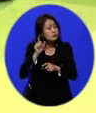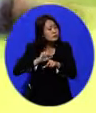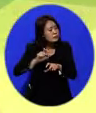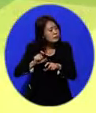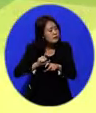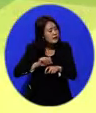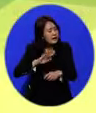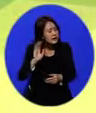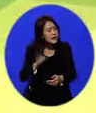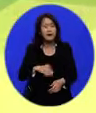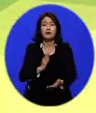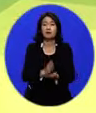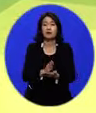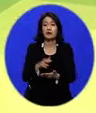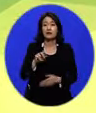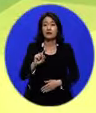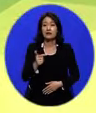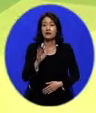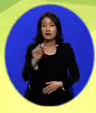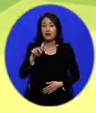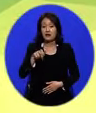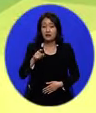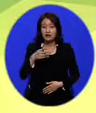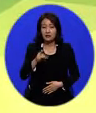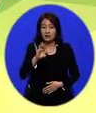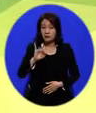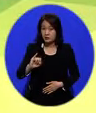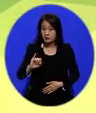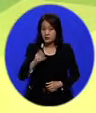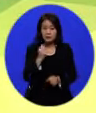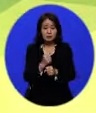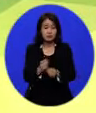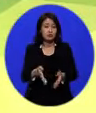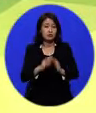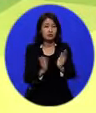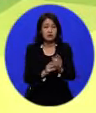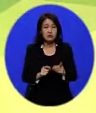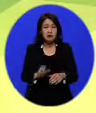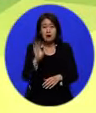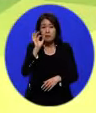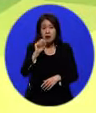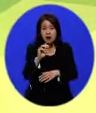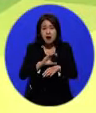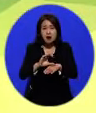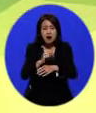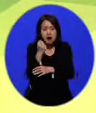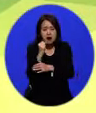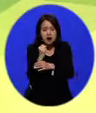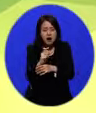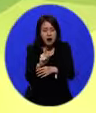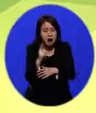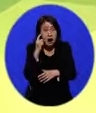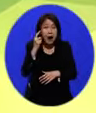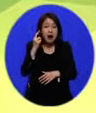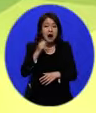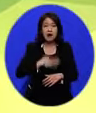고민하다 칸 아카데미를 설립한 거예요. 사소한 질문이에요. 낡은 컴퓨터 한 대로 시작한 거예요. 근데